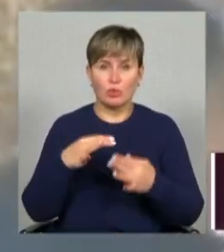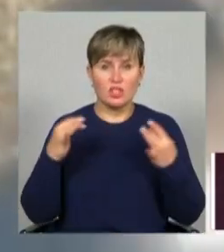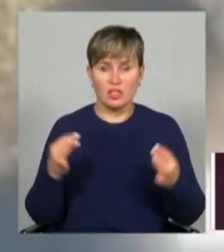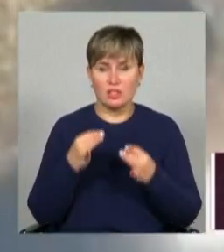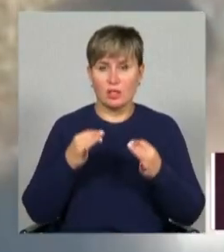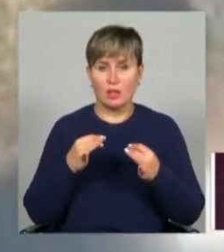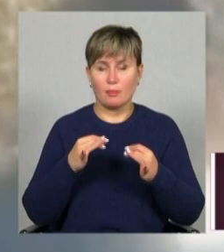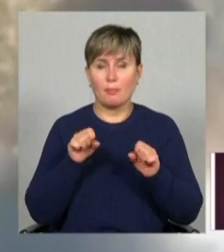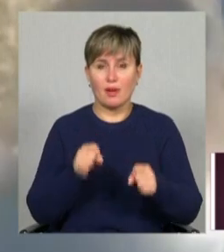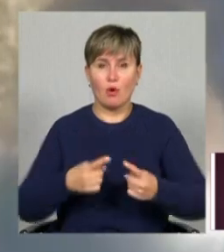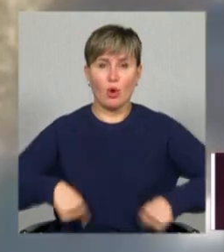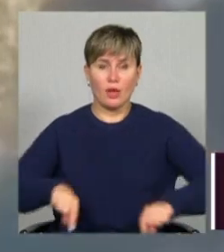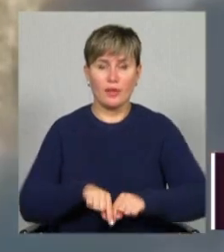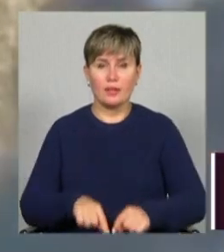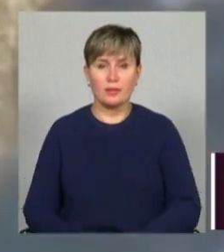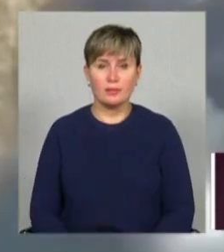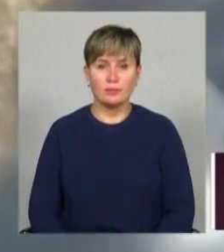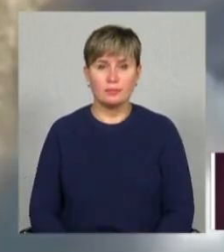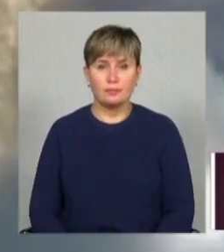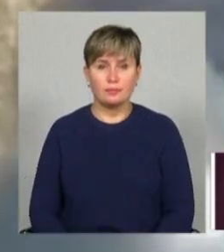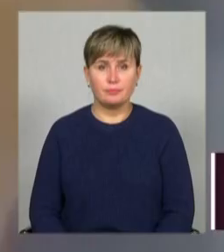заинтересовались правоохранительные органы.